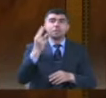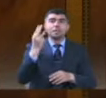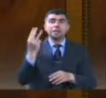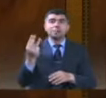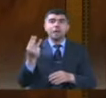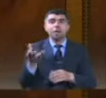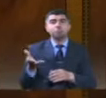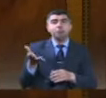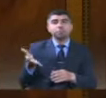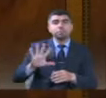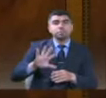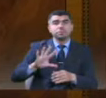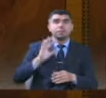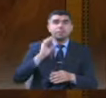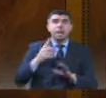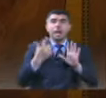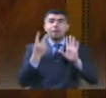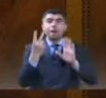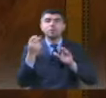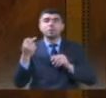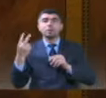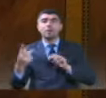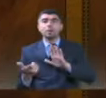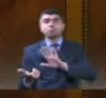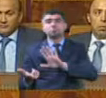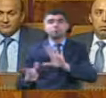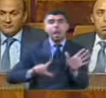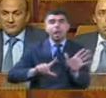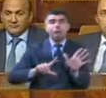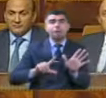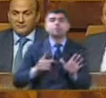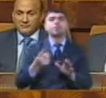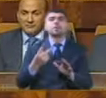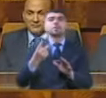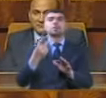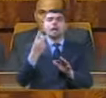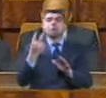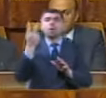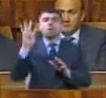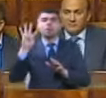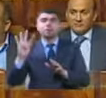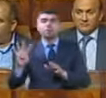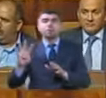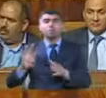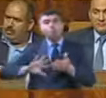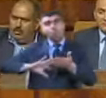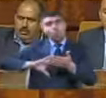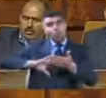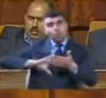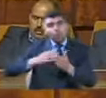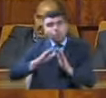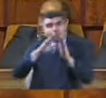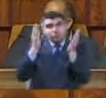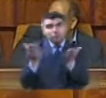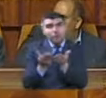5333 درهم سنة 2007 إلى 7500 درهم سنة 2014 أي بما